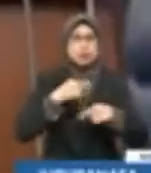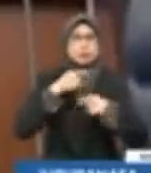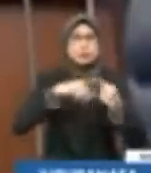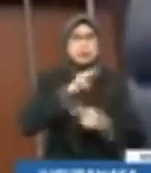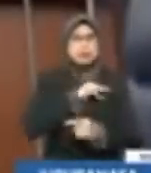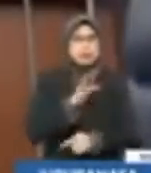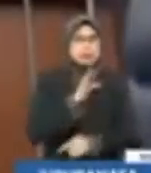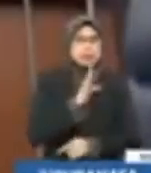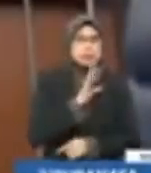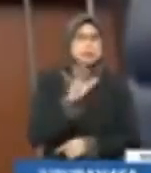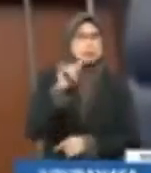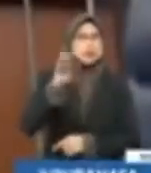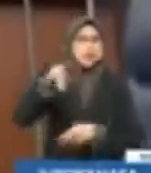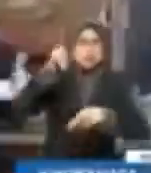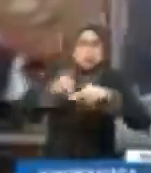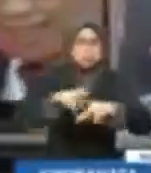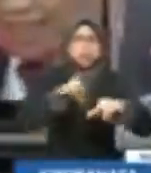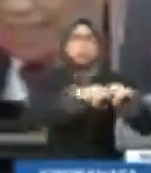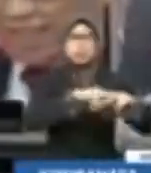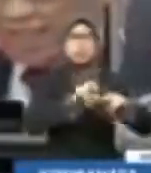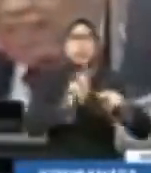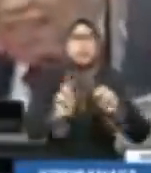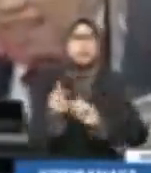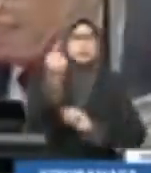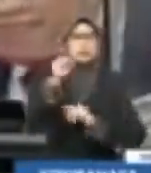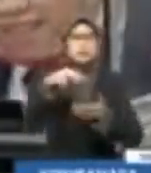Menteri bercakap, Yang Berhormat duduk.